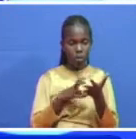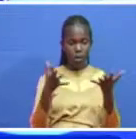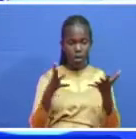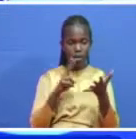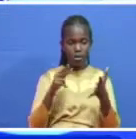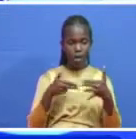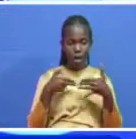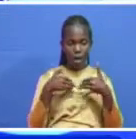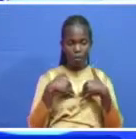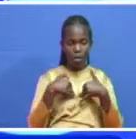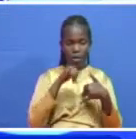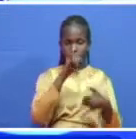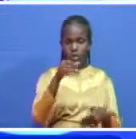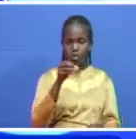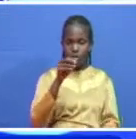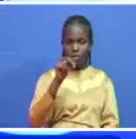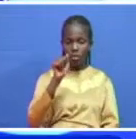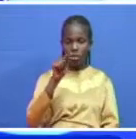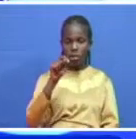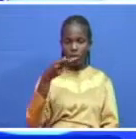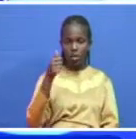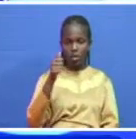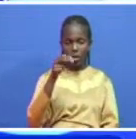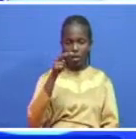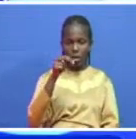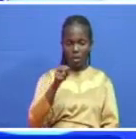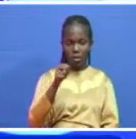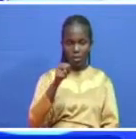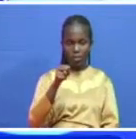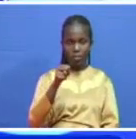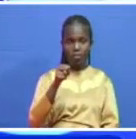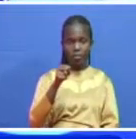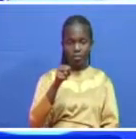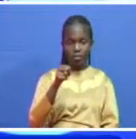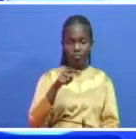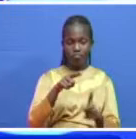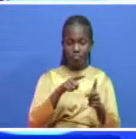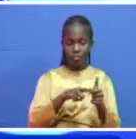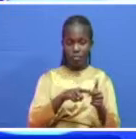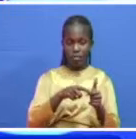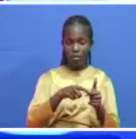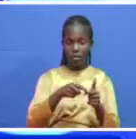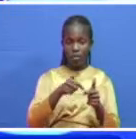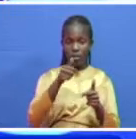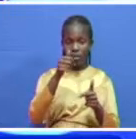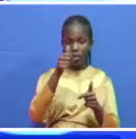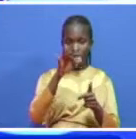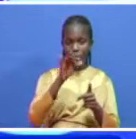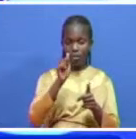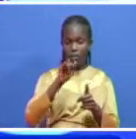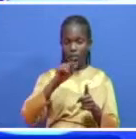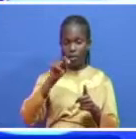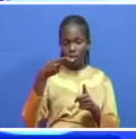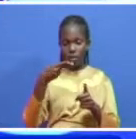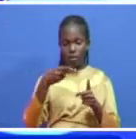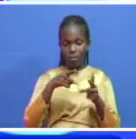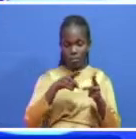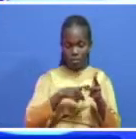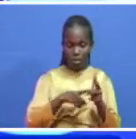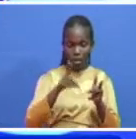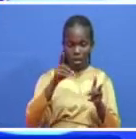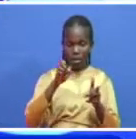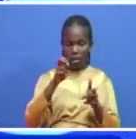wana Jonathan Chumwa engalikoni ya ingi ya studio tuina Faith Kalonda na tuidhi yetu inamo tuina